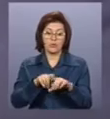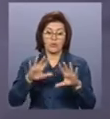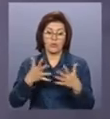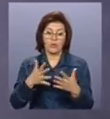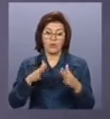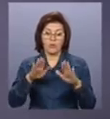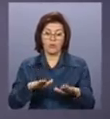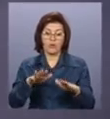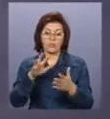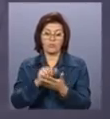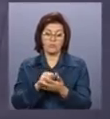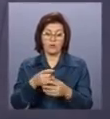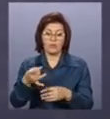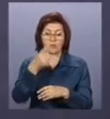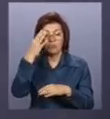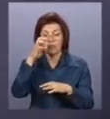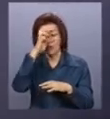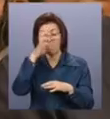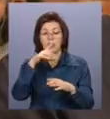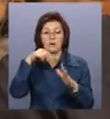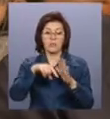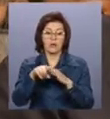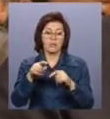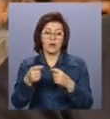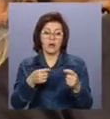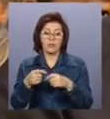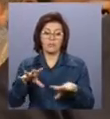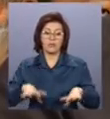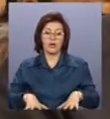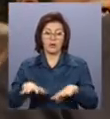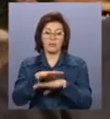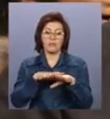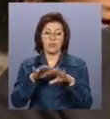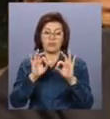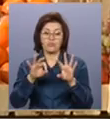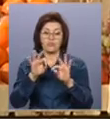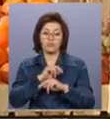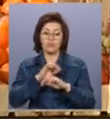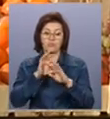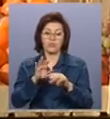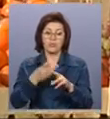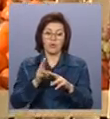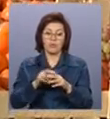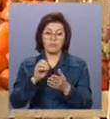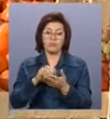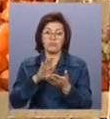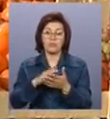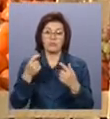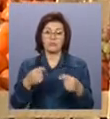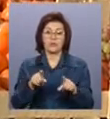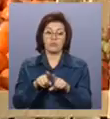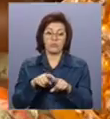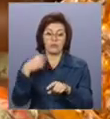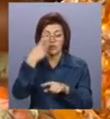олқылықтардың орнын толтыру үшін аудандық мемлекеттік кірістер басқармасы базардағы халықпен түсіндіру жұмыстарын жүргізді. Тіркелмеген сатушыларға